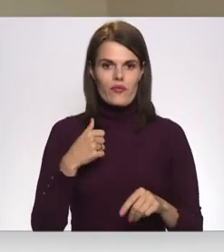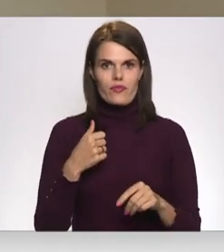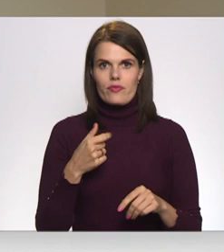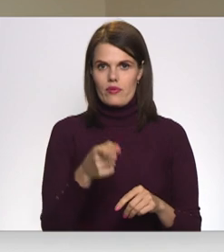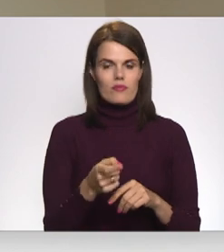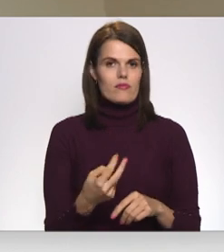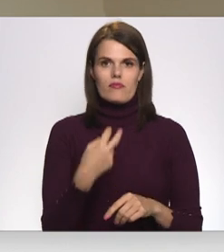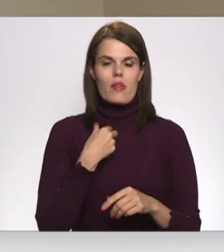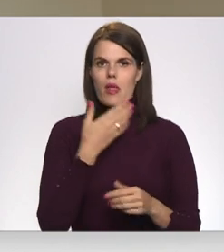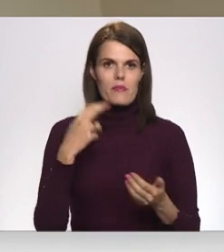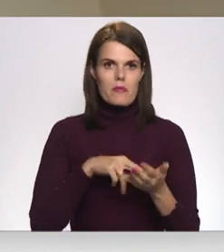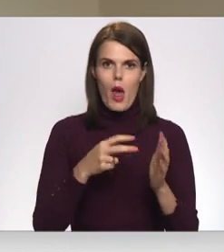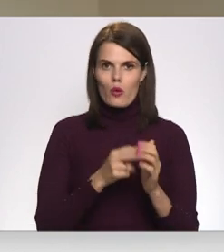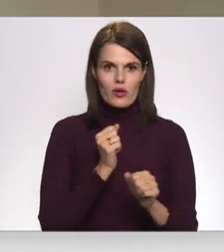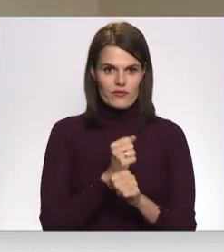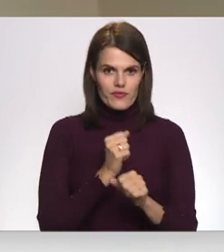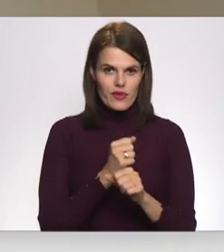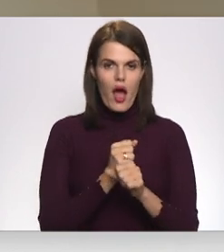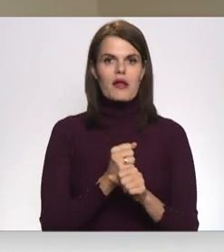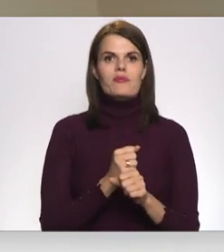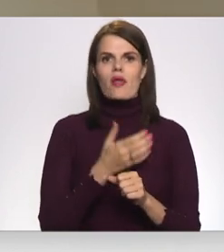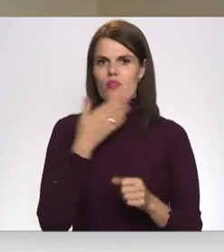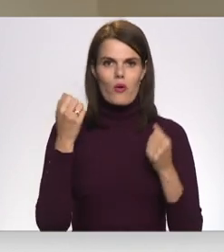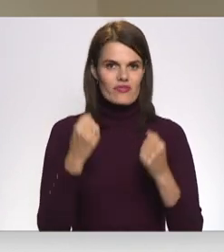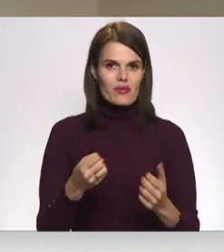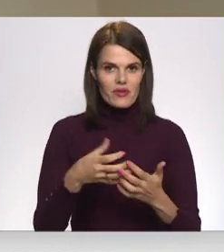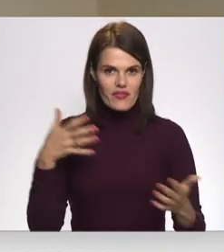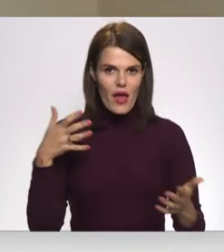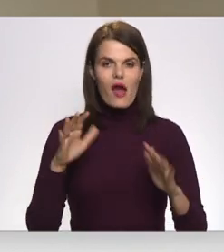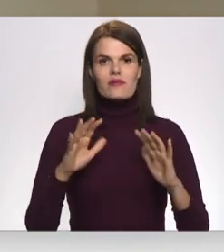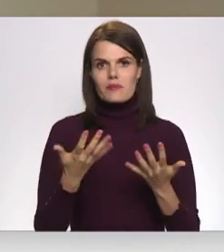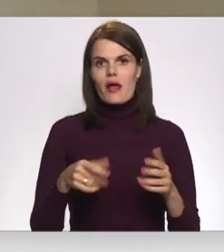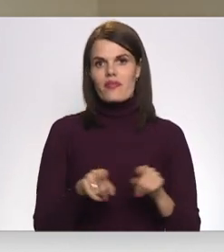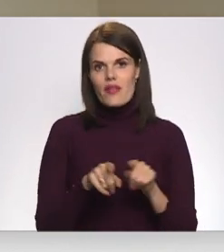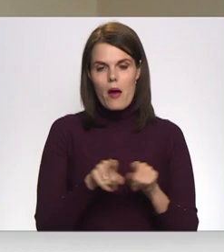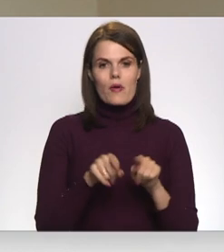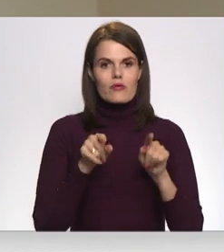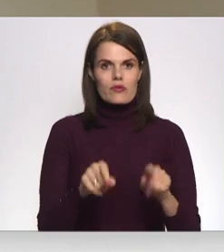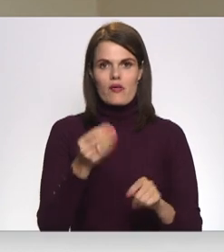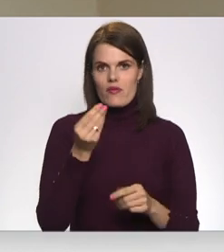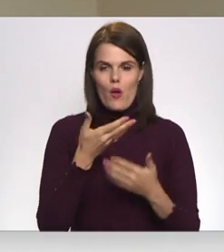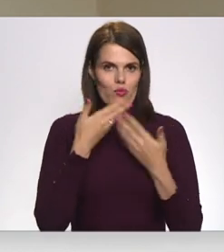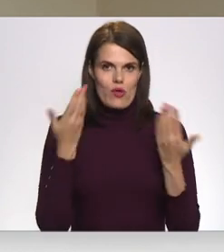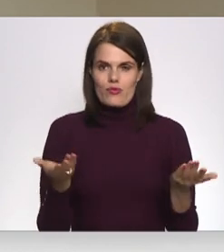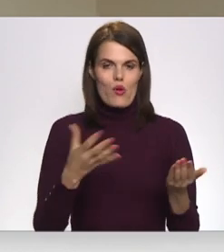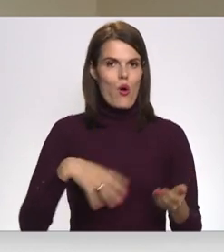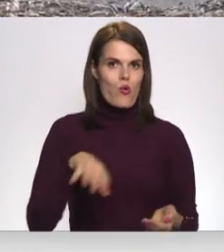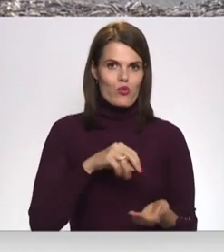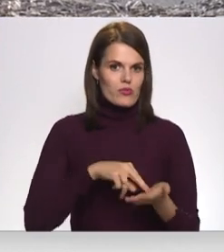neparedzēts darbs. Neteiksim, ka viņš ir pārāk, teiksim, dārgs, ja, bet jebkurā gadījumā šāds finansējums nebija